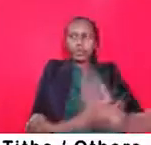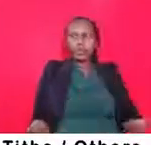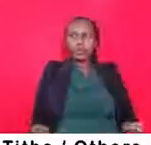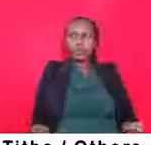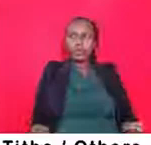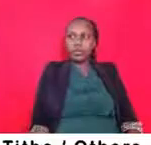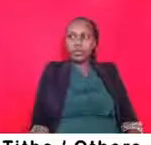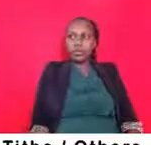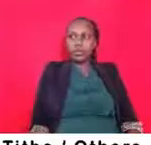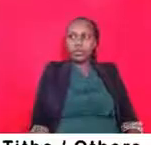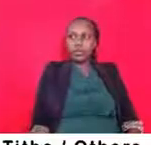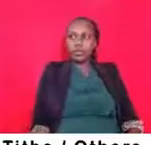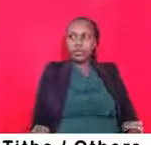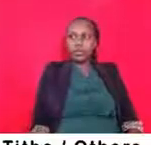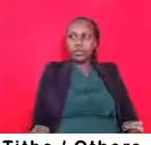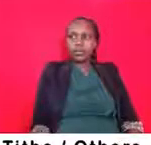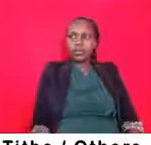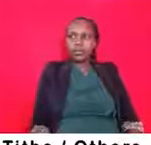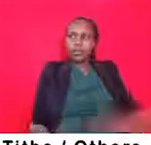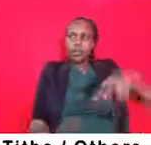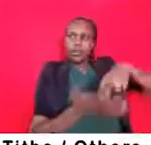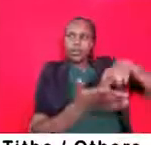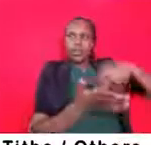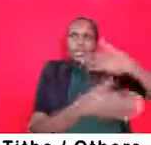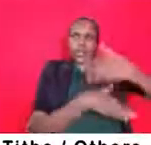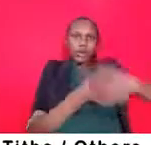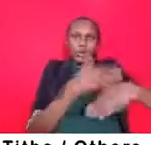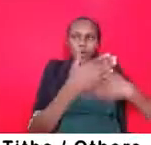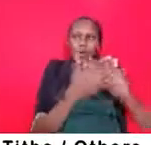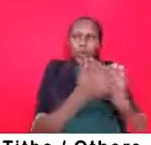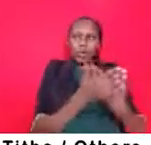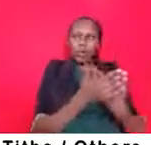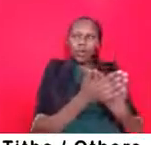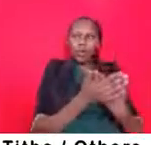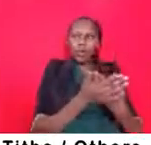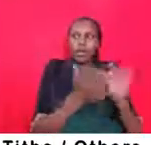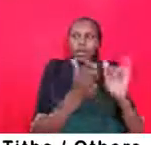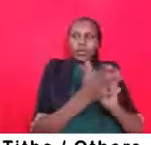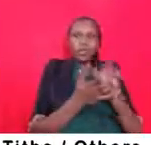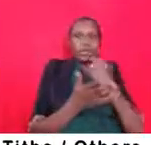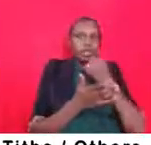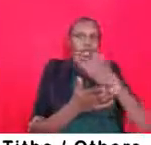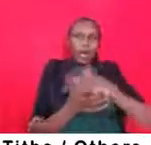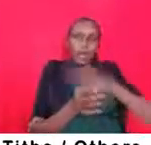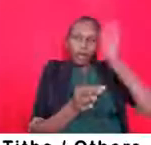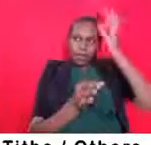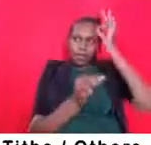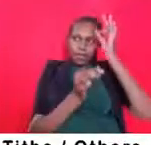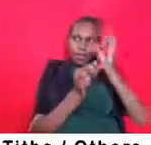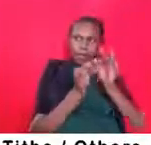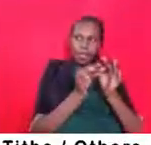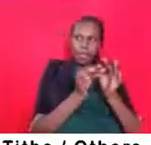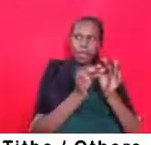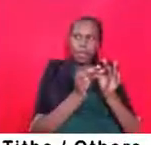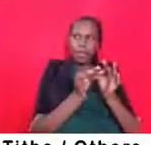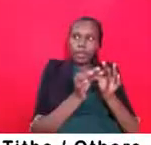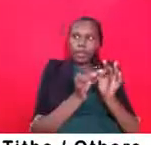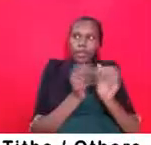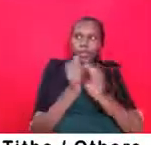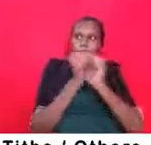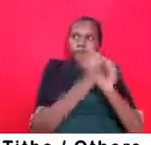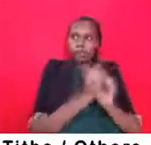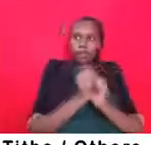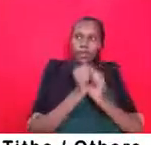Shukrani. Asante. Tusimame sote ndio tuweze kukili imani yetu katika